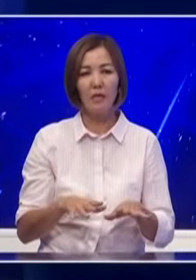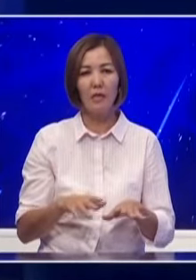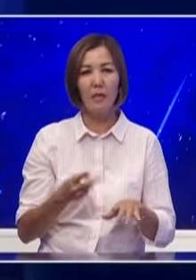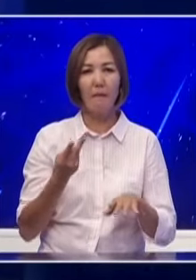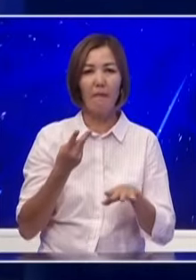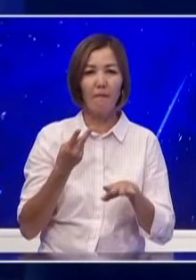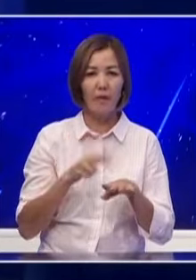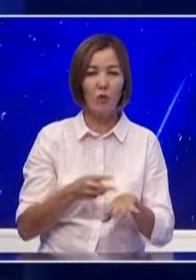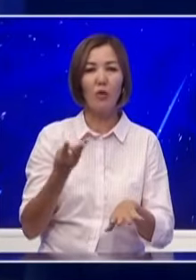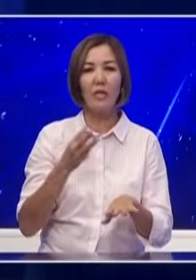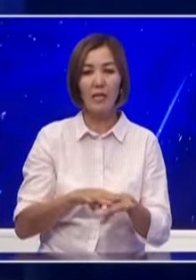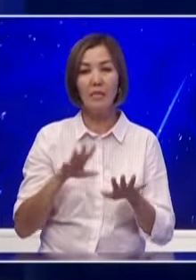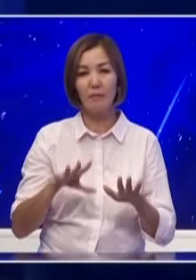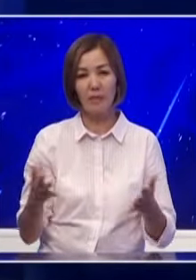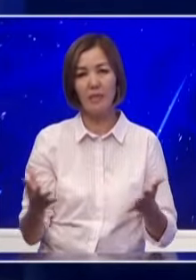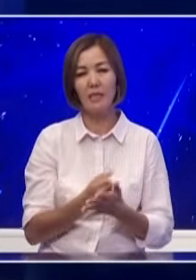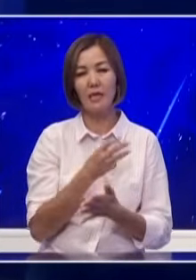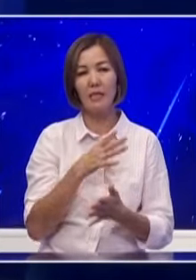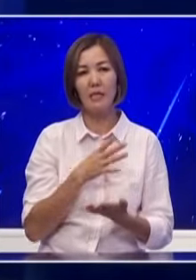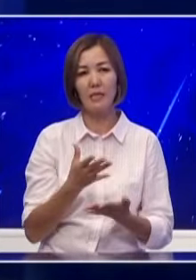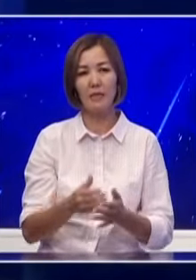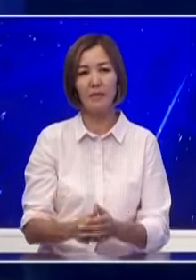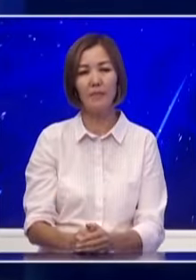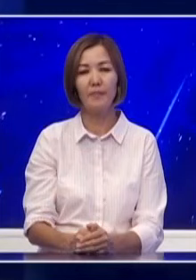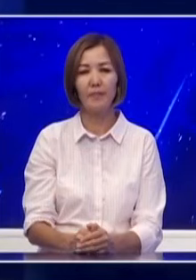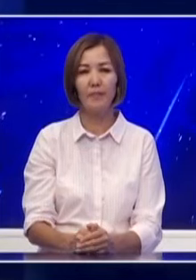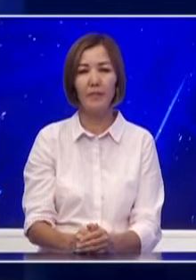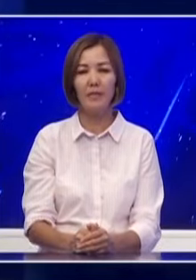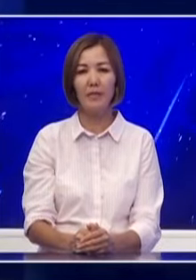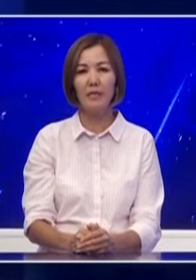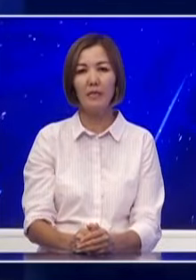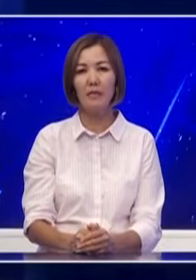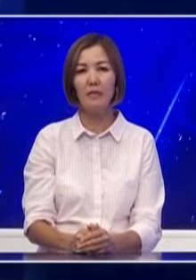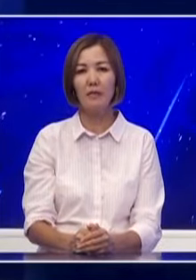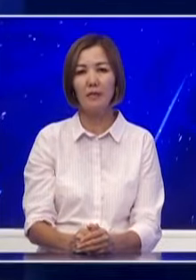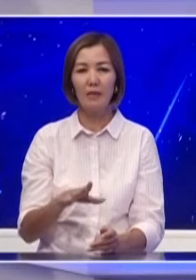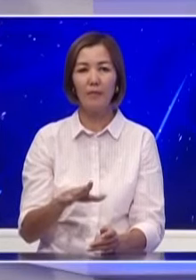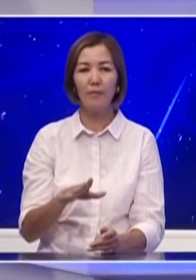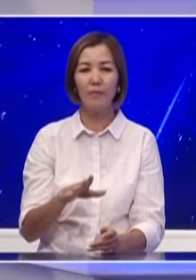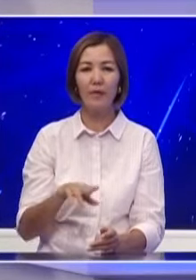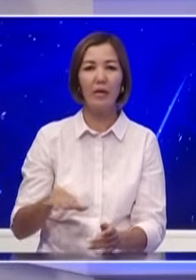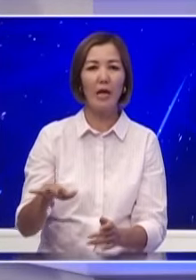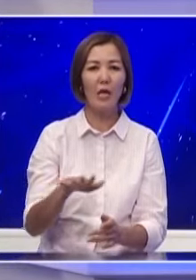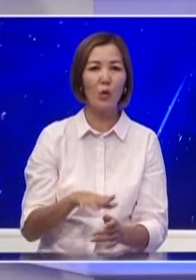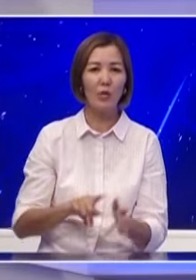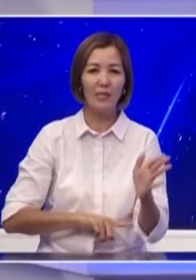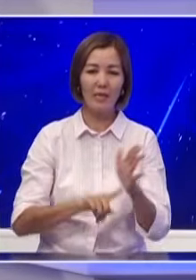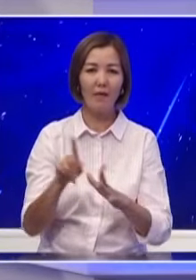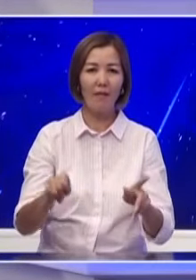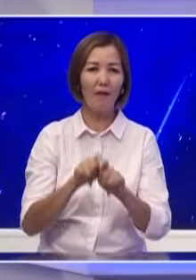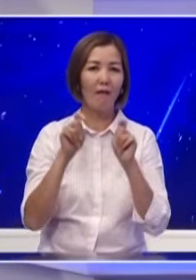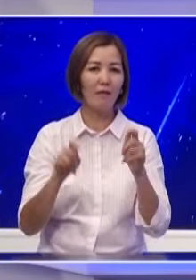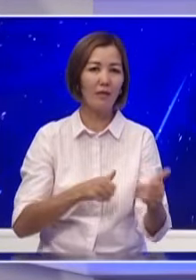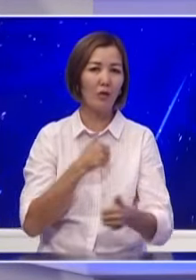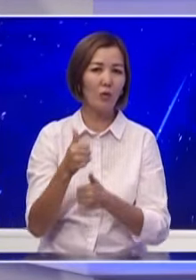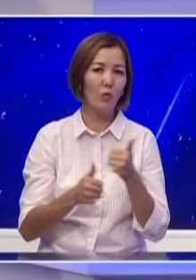бронзовым призером в опорном прыжке. Хундузнур Мухамбетова по материалам интернет-ресурсов. В Илийском районе стартовал